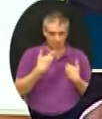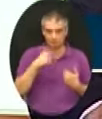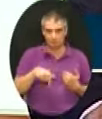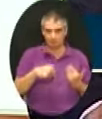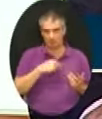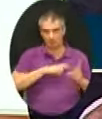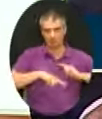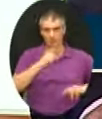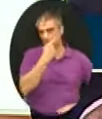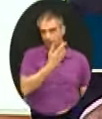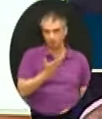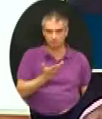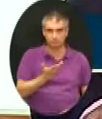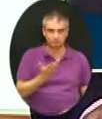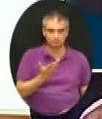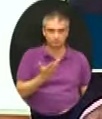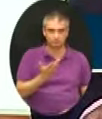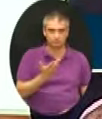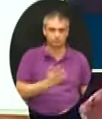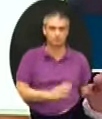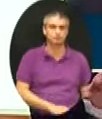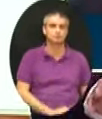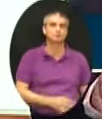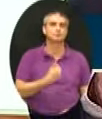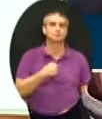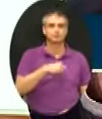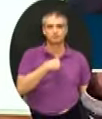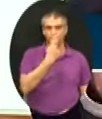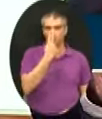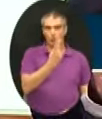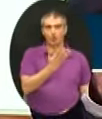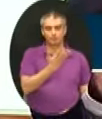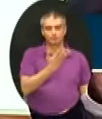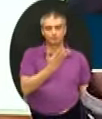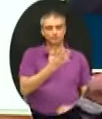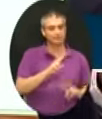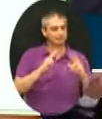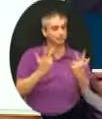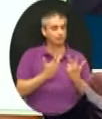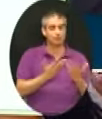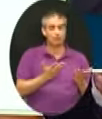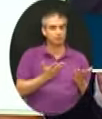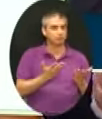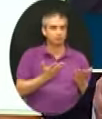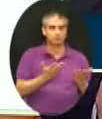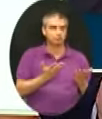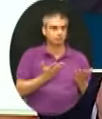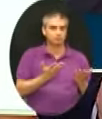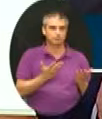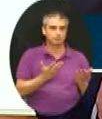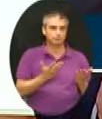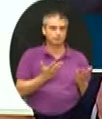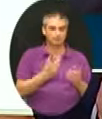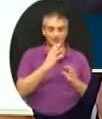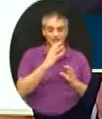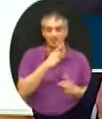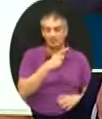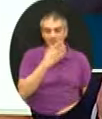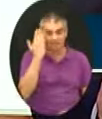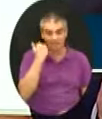בארץ. אז אנחנו, ואנחנו רואים את הציבור, בלי, זאת אומרת, הילרי